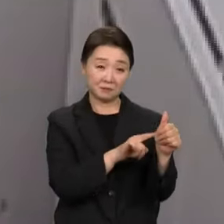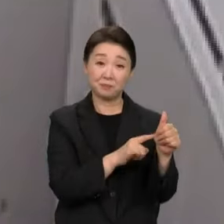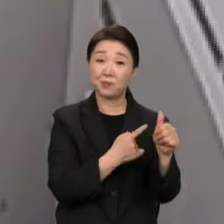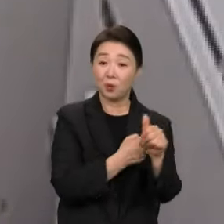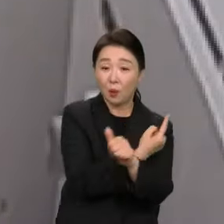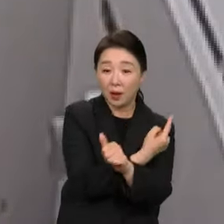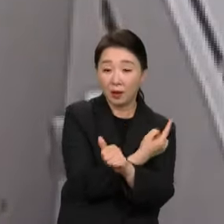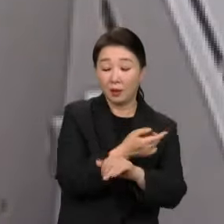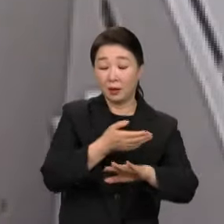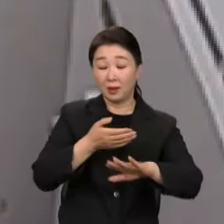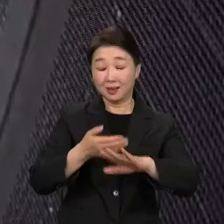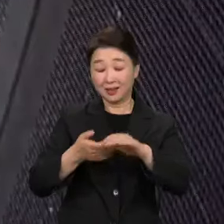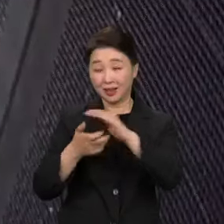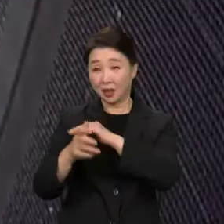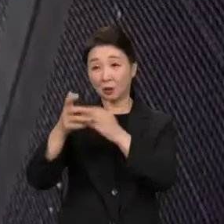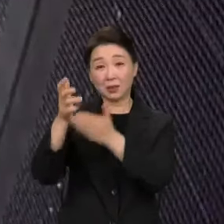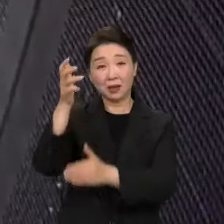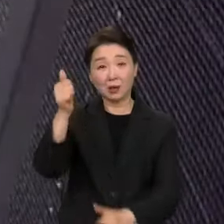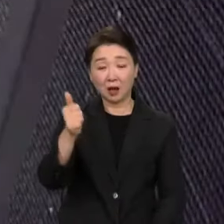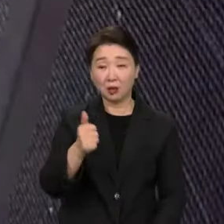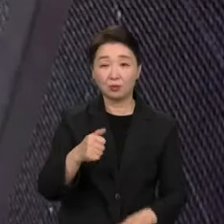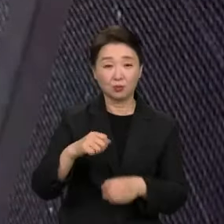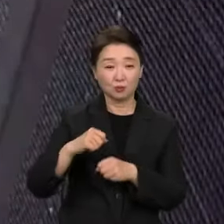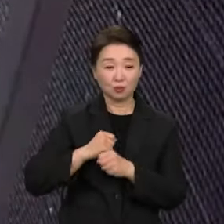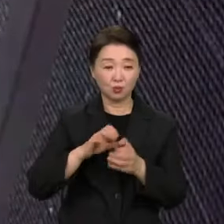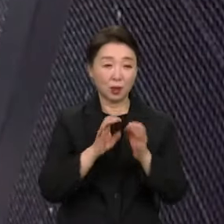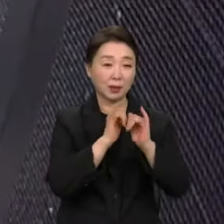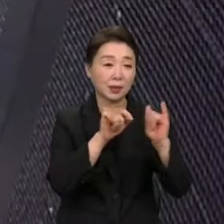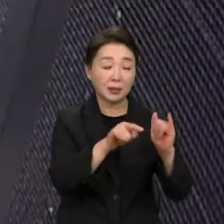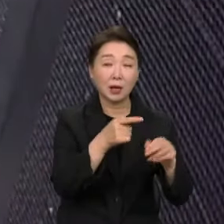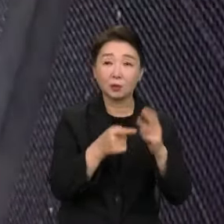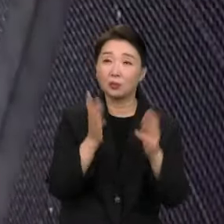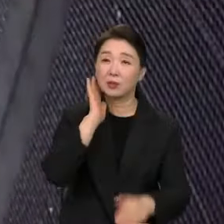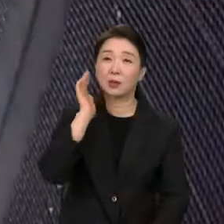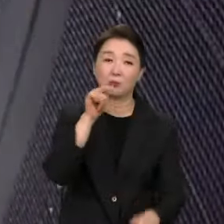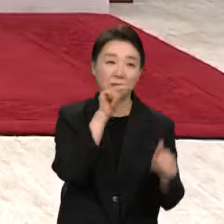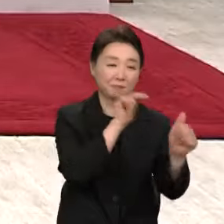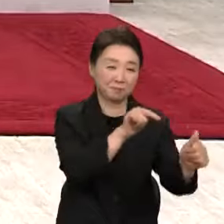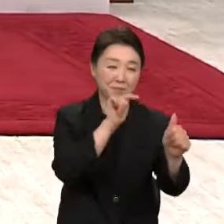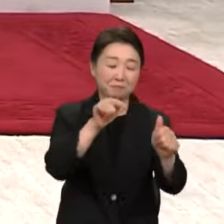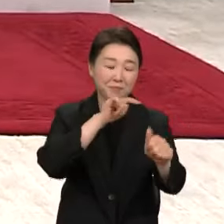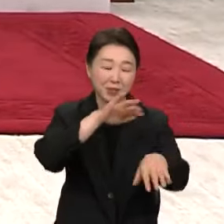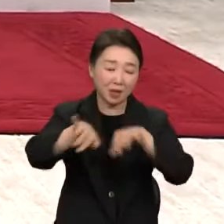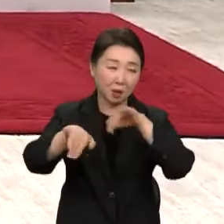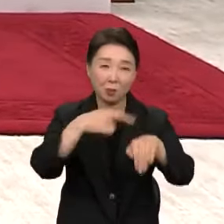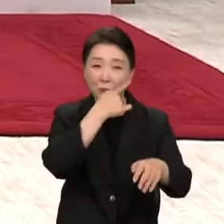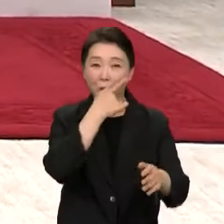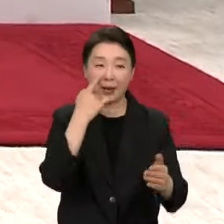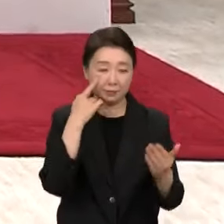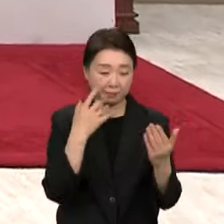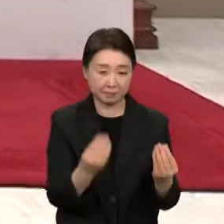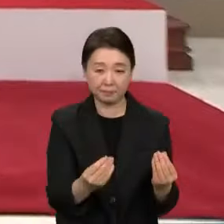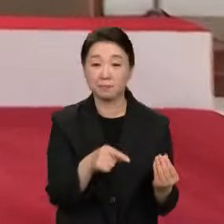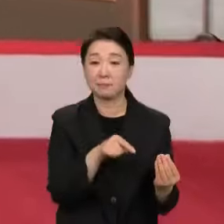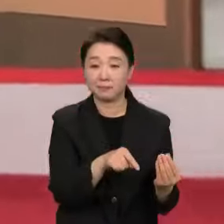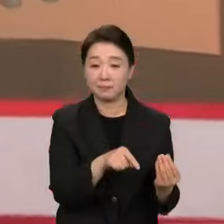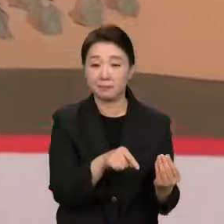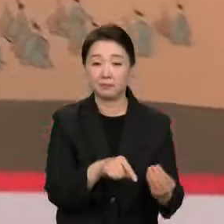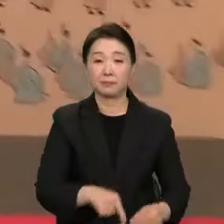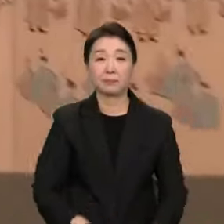당시 개엄 사령관을 비롯한 군 관계자들로부터 윤 대통령의 지시와 개임 여부를 확인해 나가고 있습니다